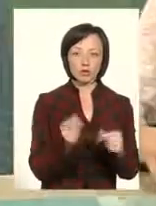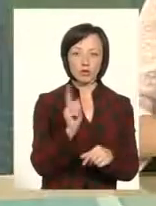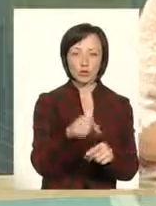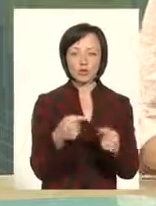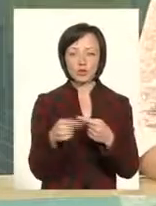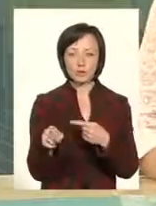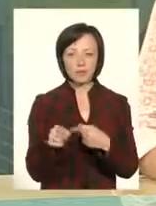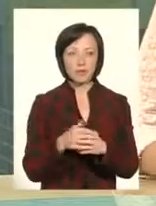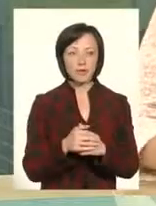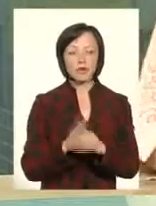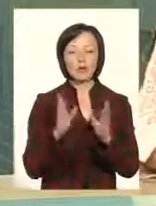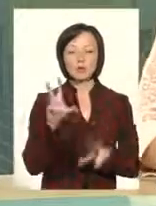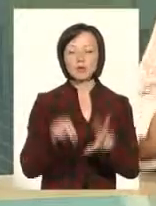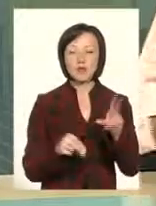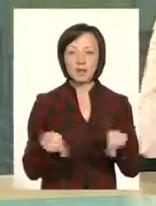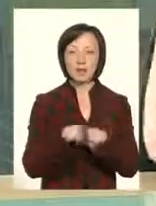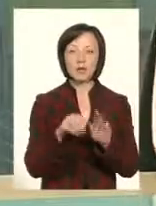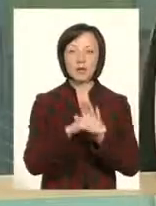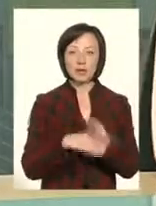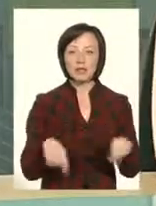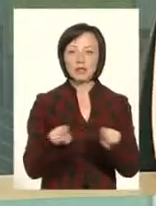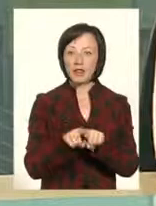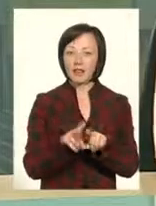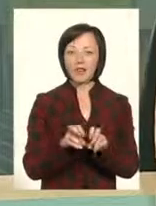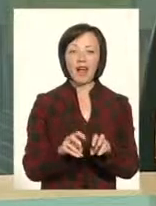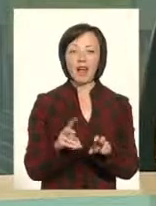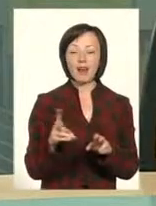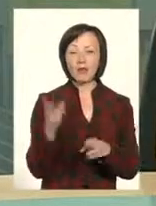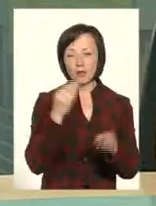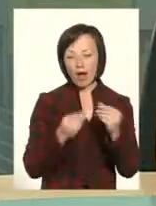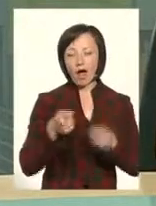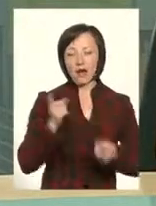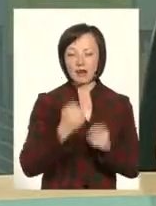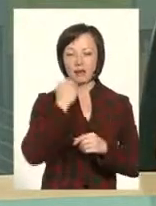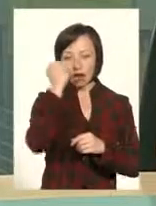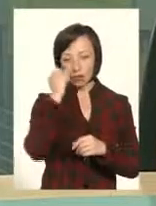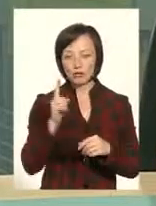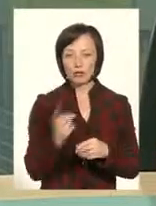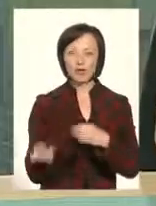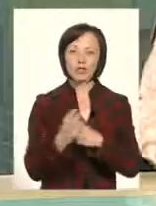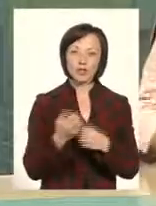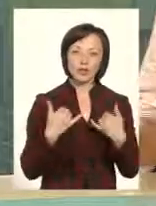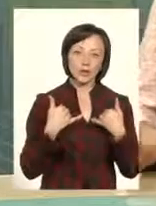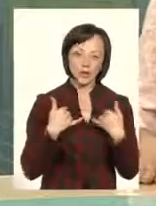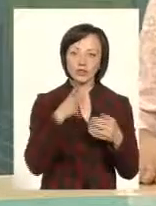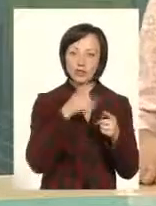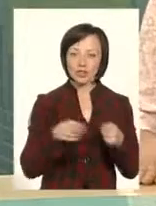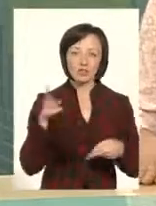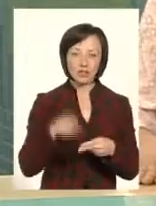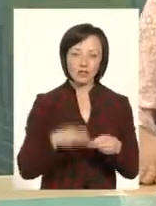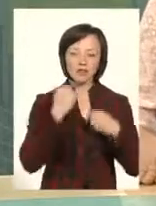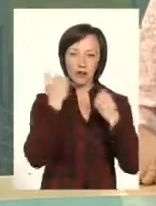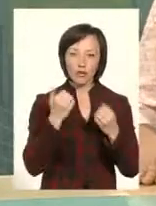інше. Розумієте? Будемо сподіватися, що такі програми будуть все-таки не номінальні, а реальні. Дякую вам за те, що ви прийшли до нас. Час наш